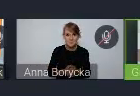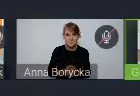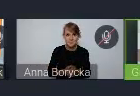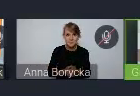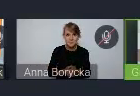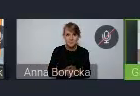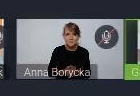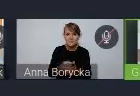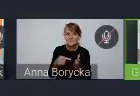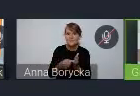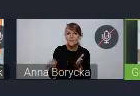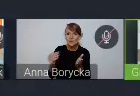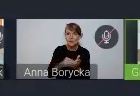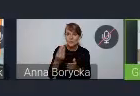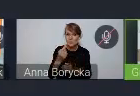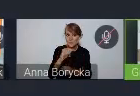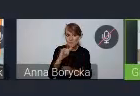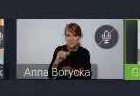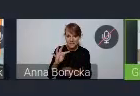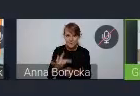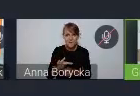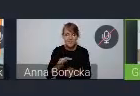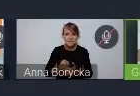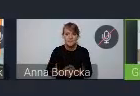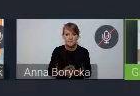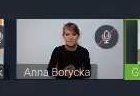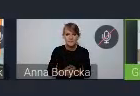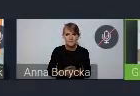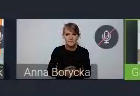w formie tych dodatkowych środków z PIT-ów.